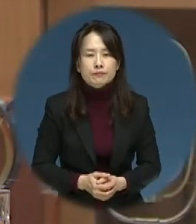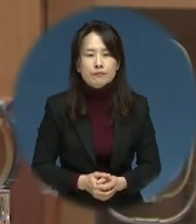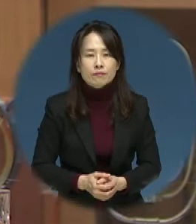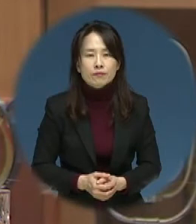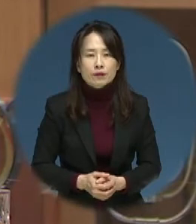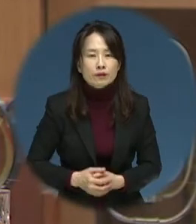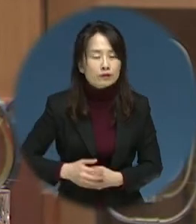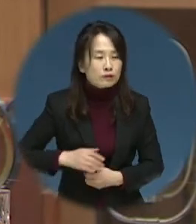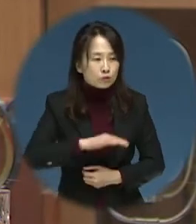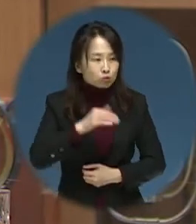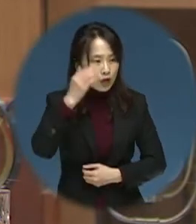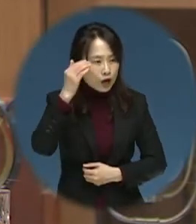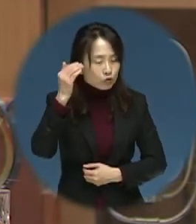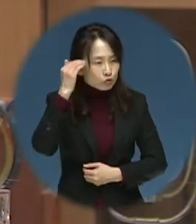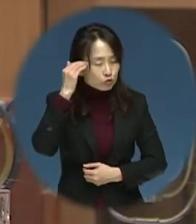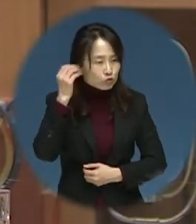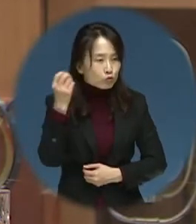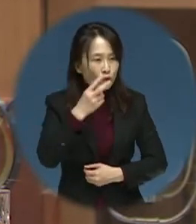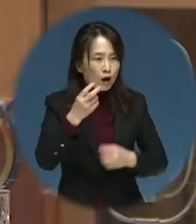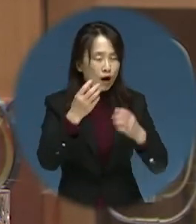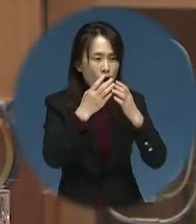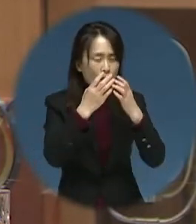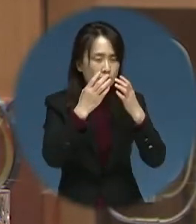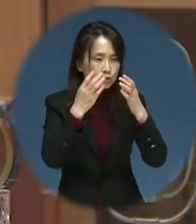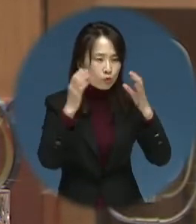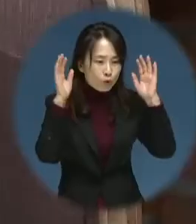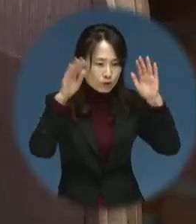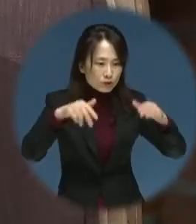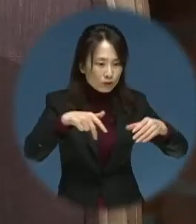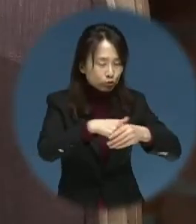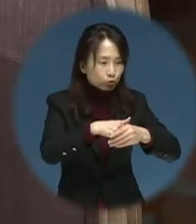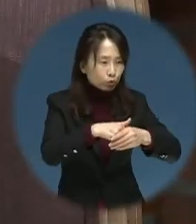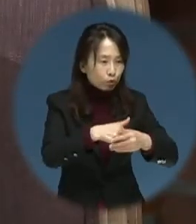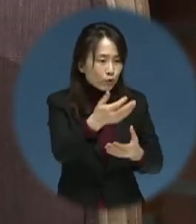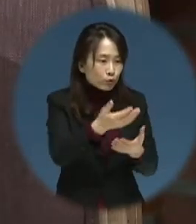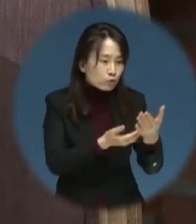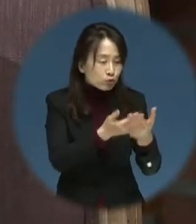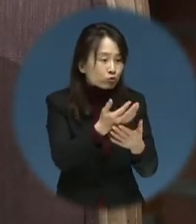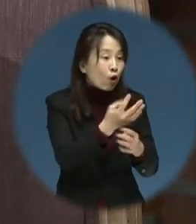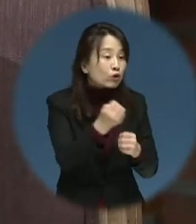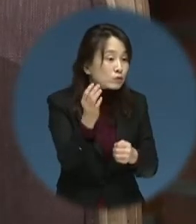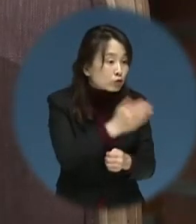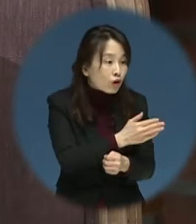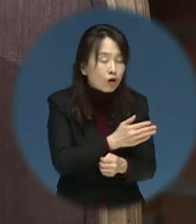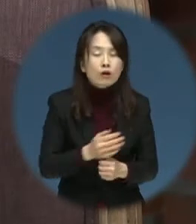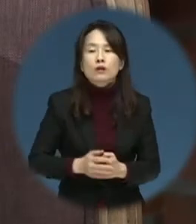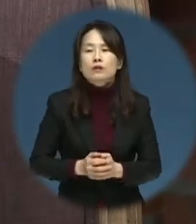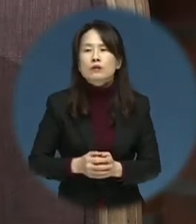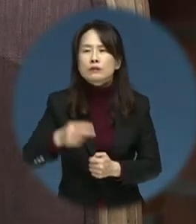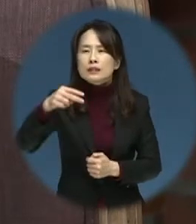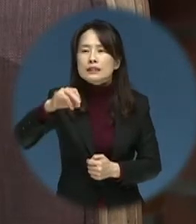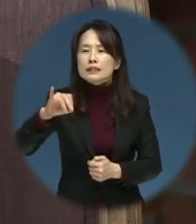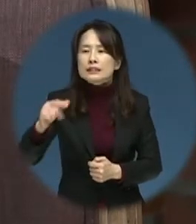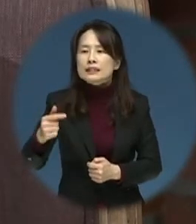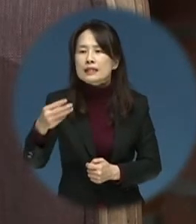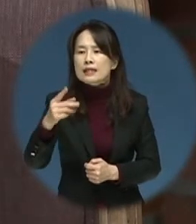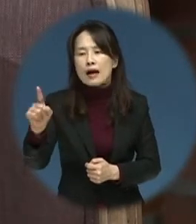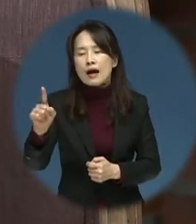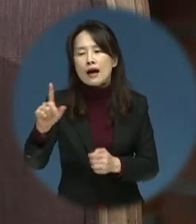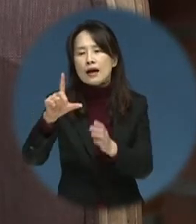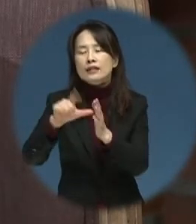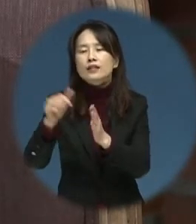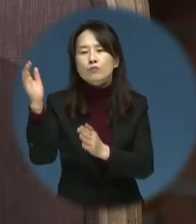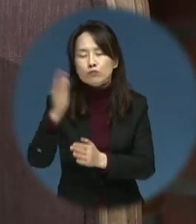우리 역사와 이슬람의 교류는 언제부터 시작되는 겁니까? 삼국시대 신라 때부터 시작됐고요. 한 1500년